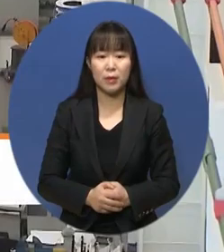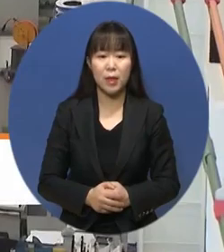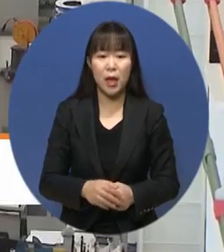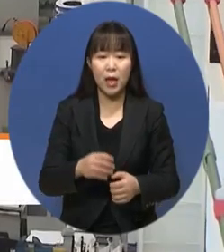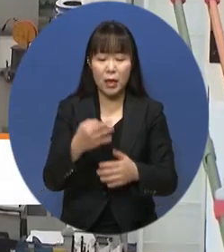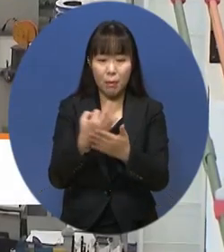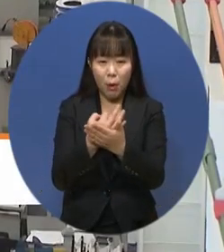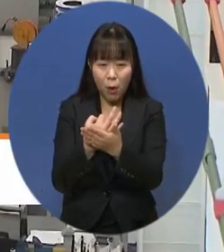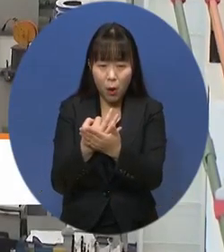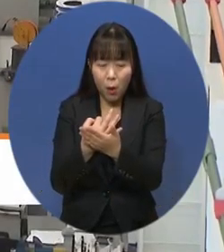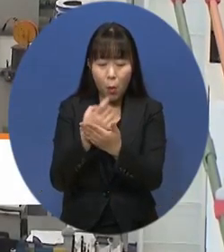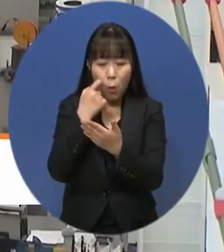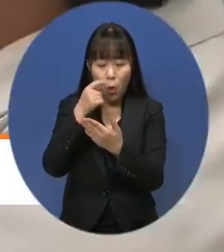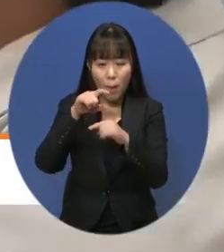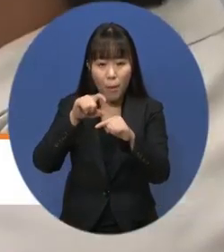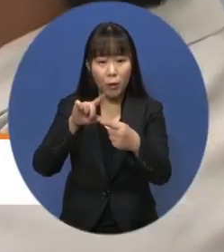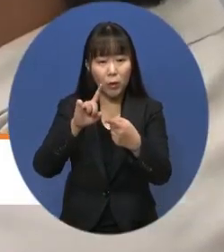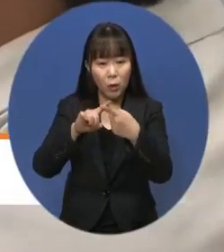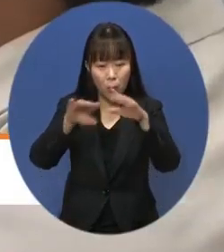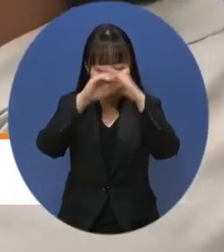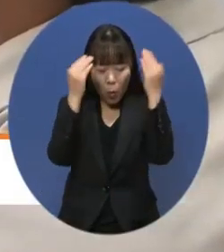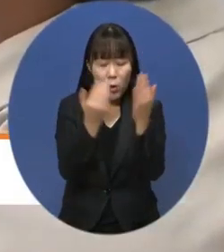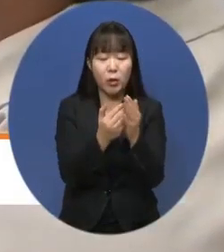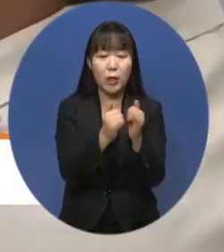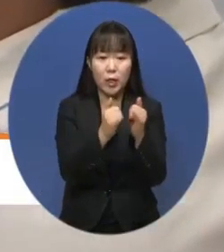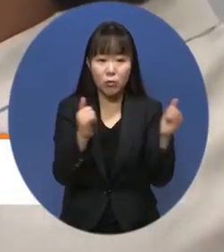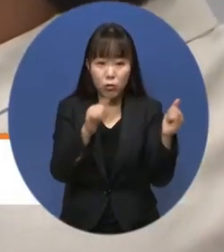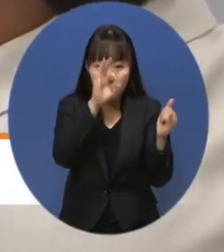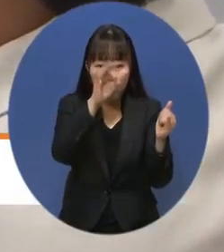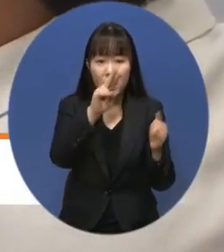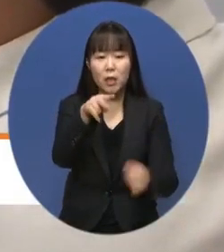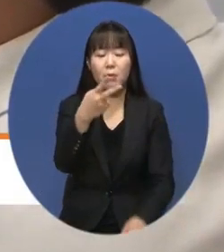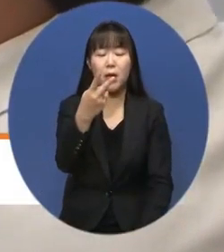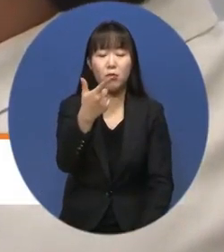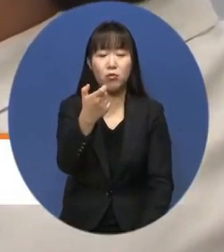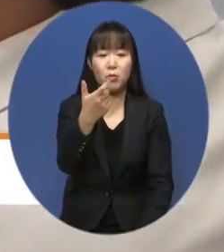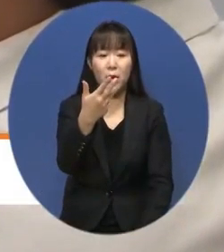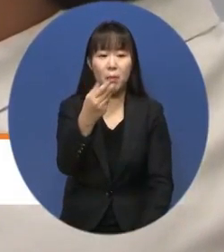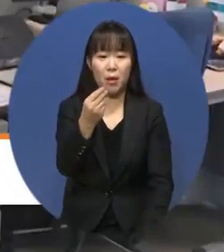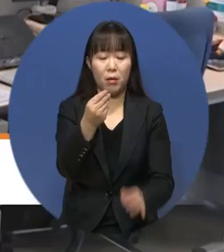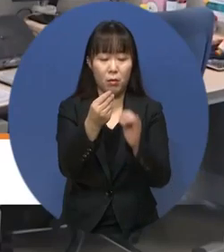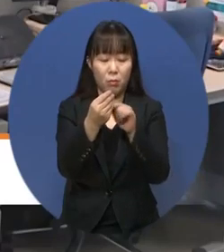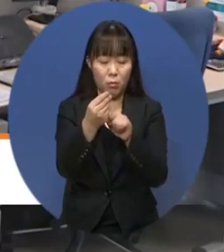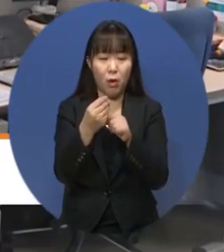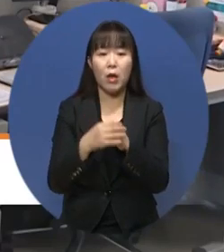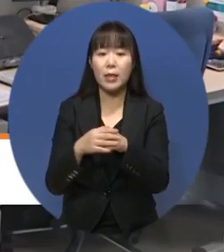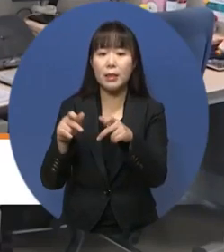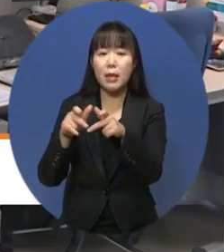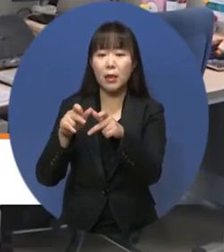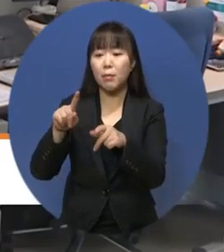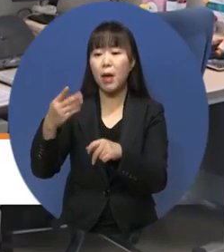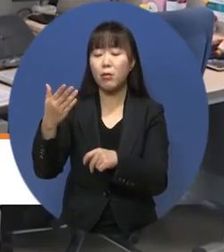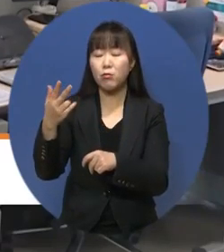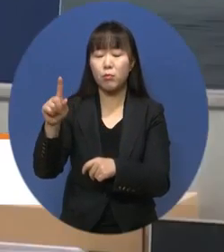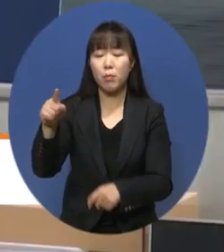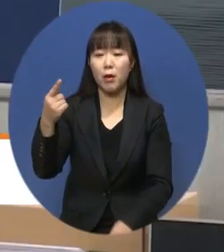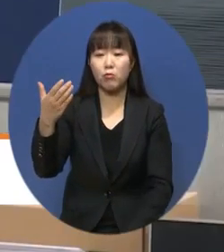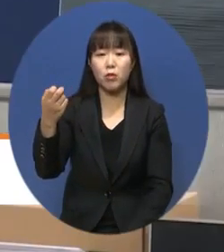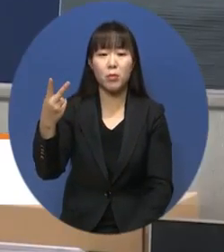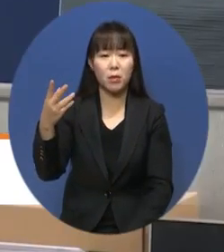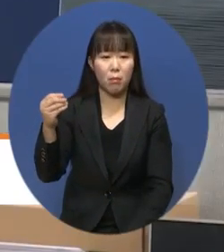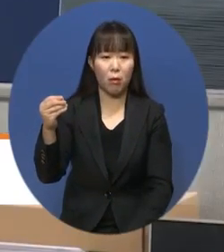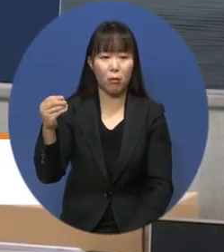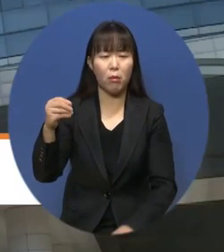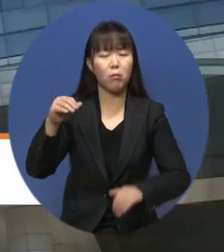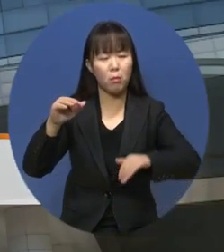의 월평균 임금 역시 전체 인구 기준 은 268 만원인데 장애인은 1,920,000원 으로 차이를